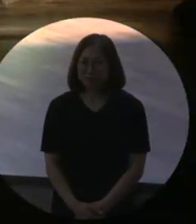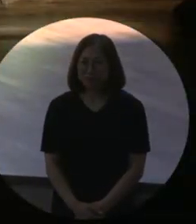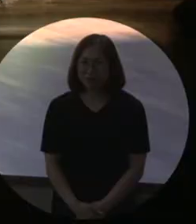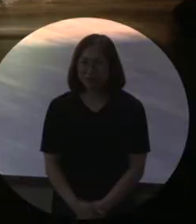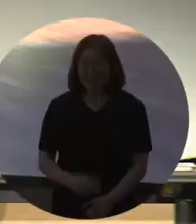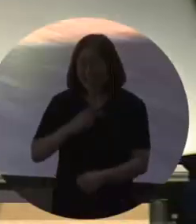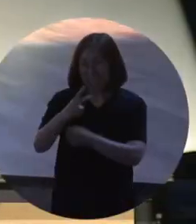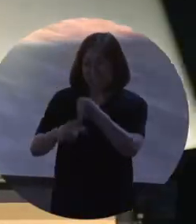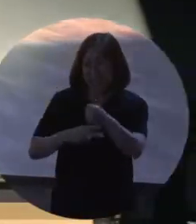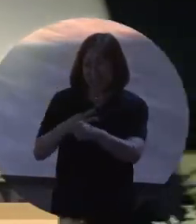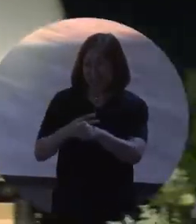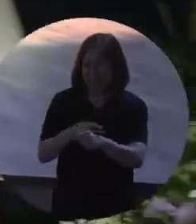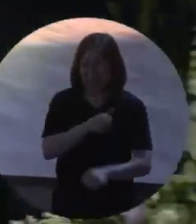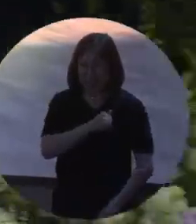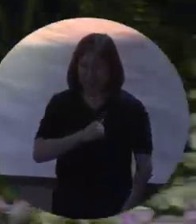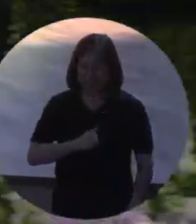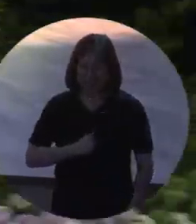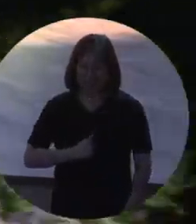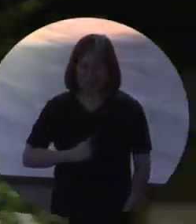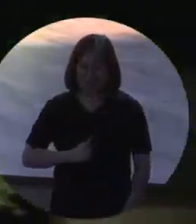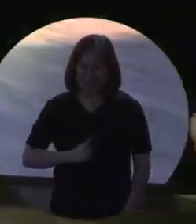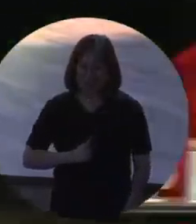2년만 참자. 2년만.